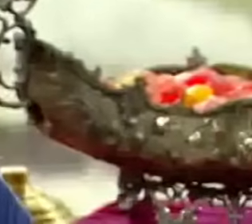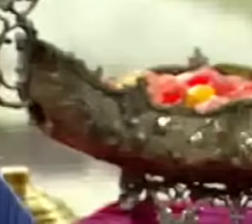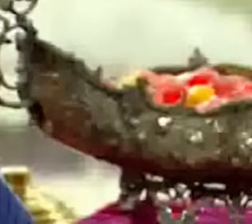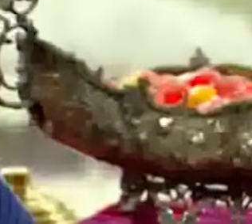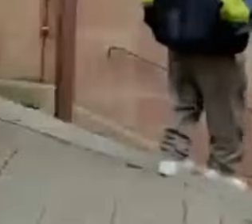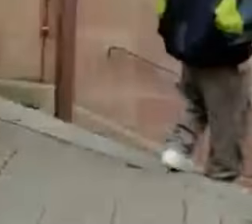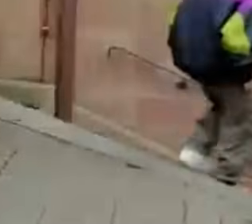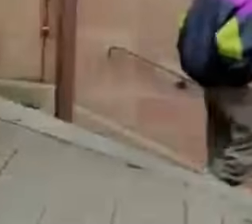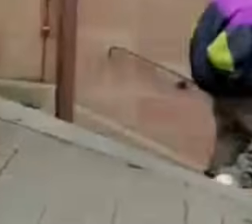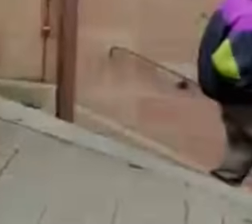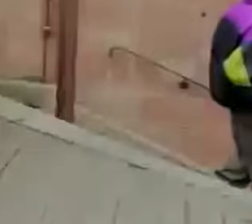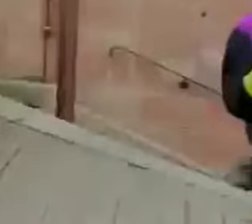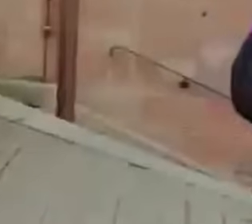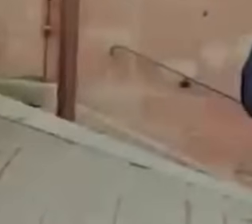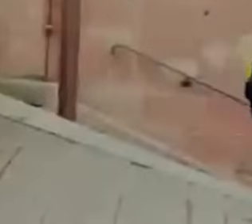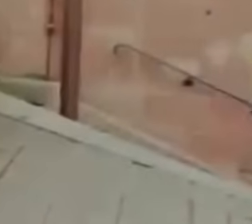sallıyor.